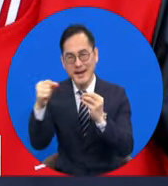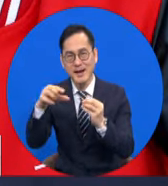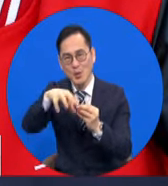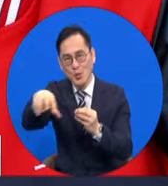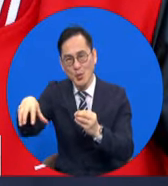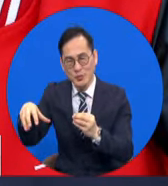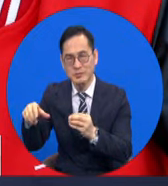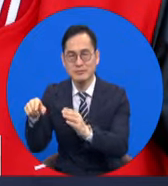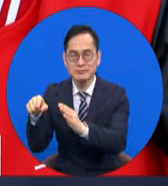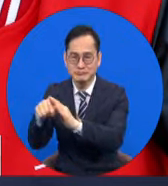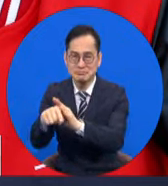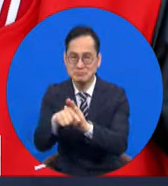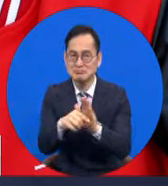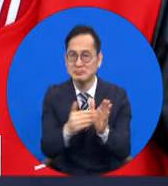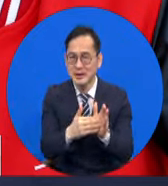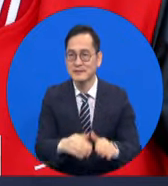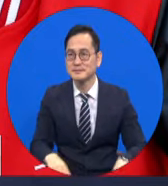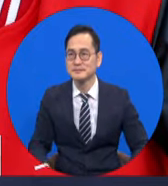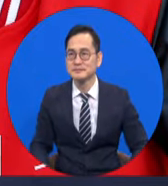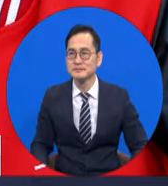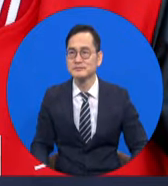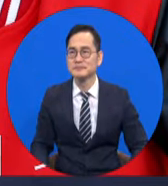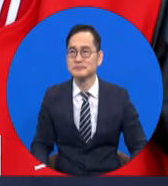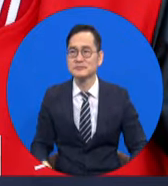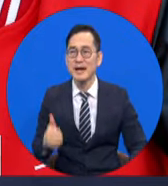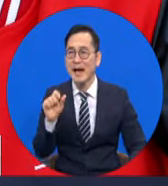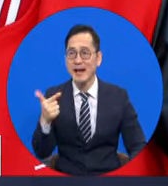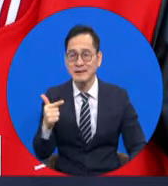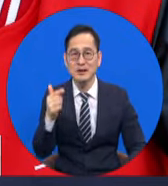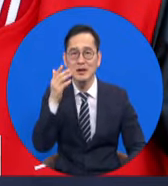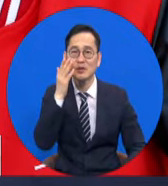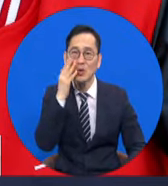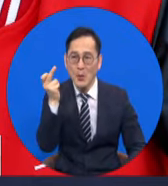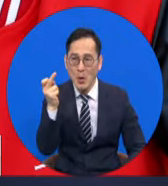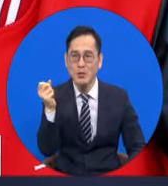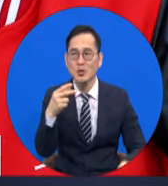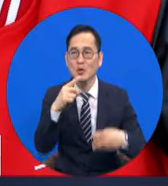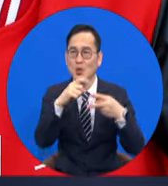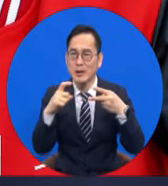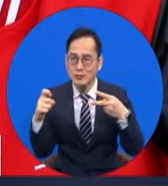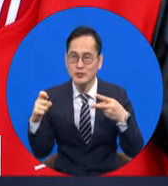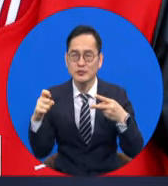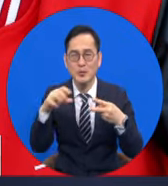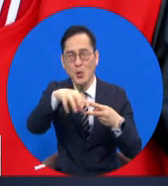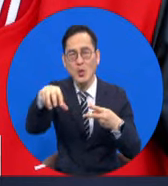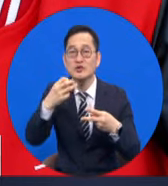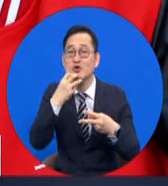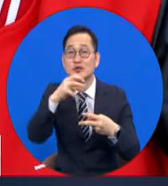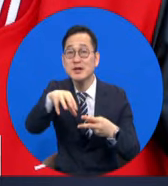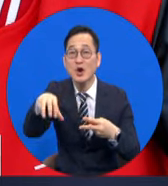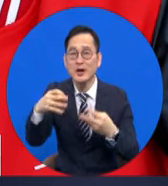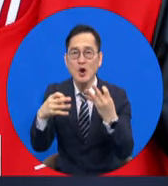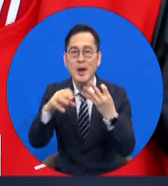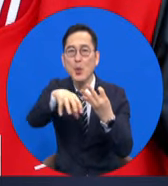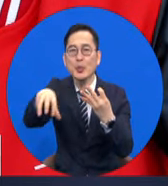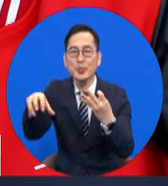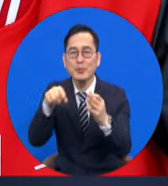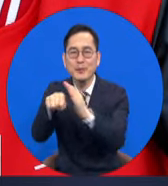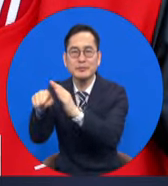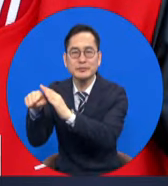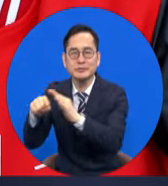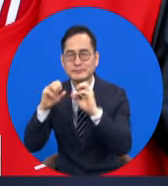캠페인을 마무리했고요. 한동훈 비대위원장은 도봉, 동대문, 성동, 광진 서울만 14곳 지원 유세를 했습니다. 그만큼 서울에 경합지가 많이 있다라는